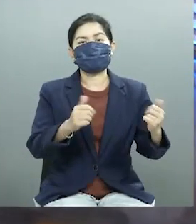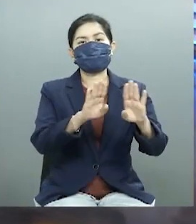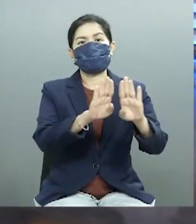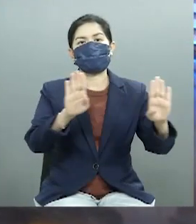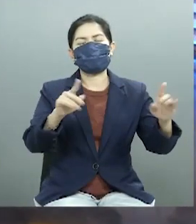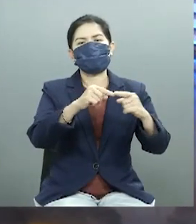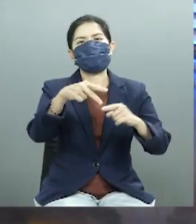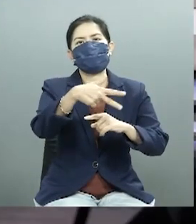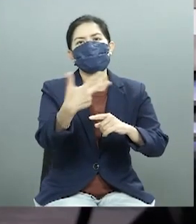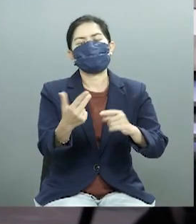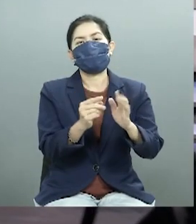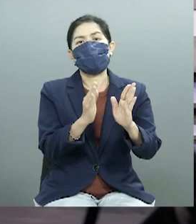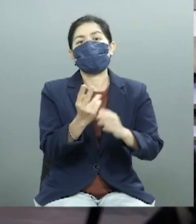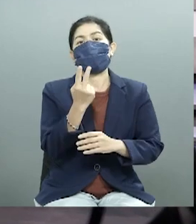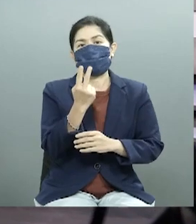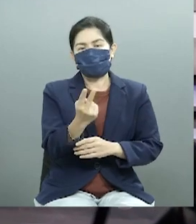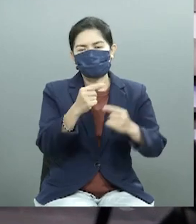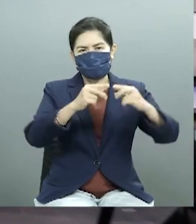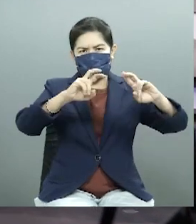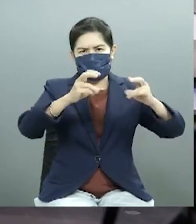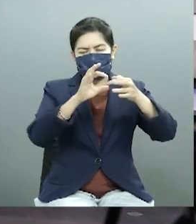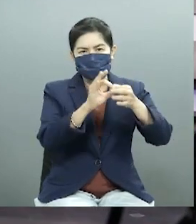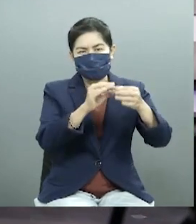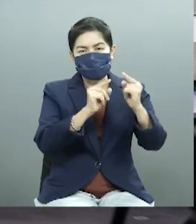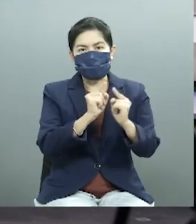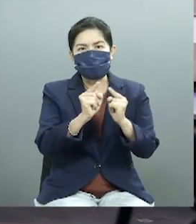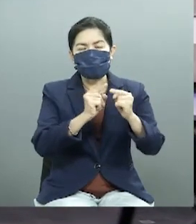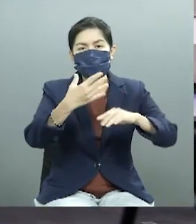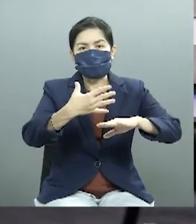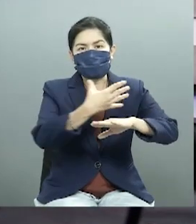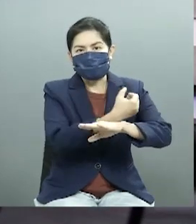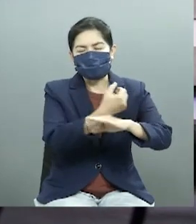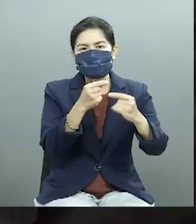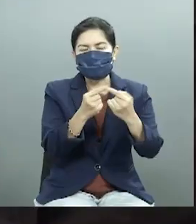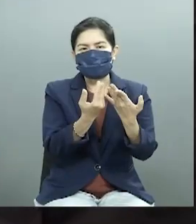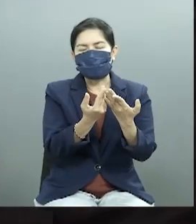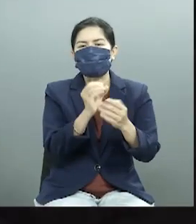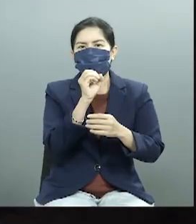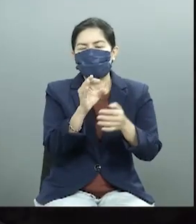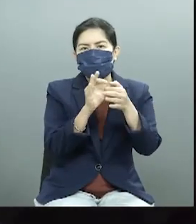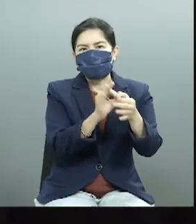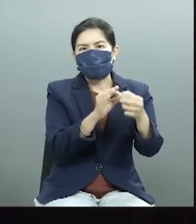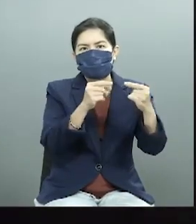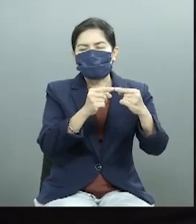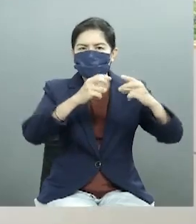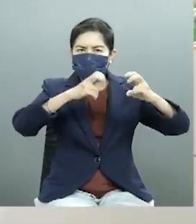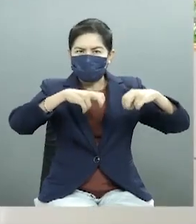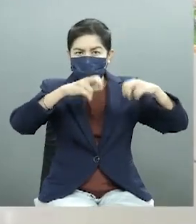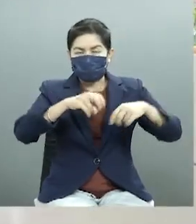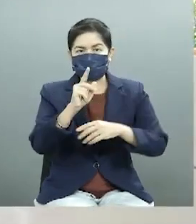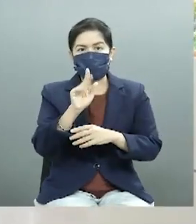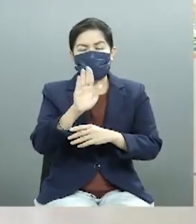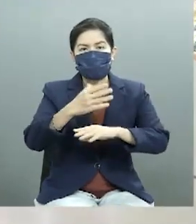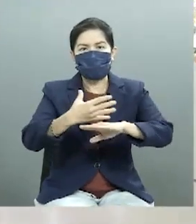บ้านไทย PBS วันนี้2พิธีกรจากรายการมุมการเมืองจะมาตอบคำถามของคุณผู้ชมที่อยากทราบถึงเบื้องหลังการวิเคราะห์ข่าว